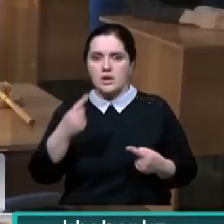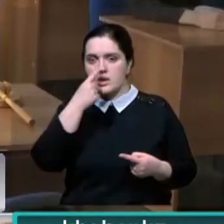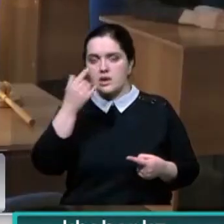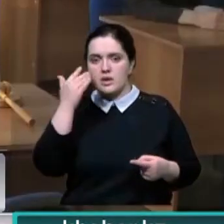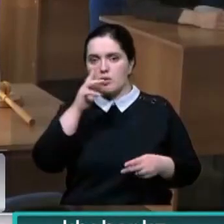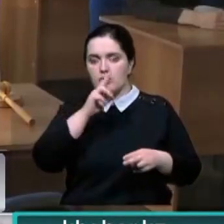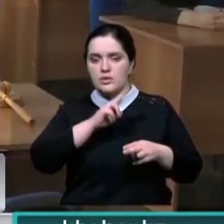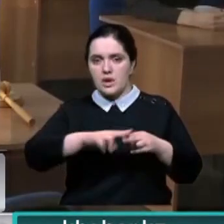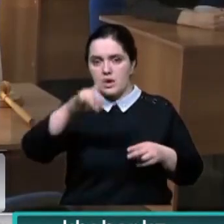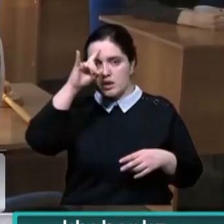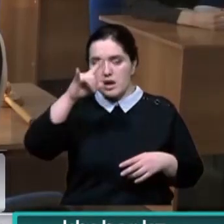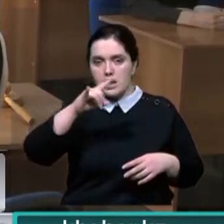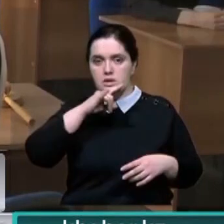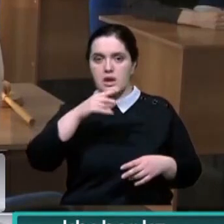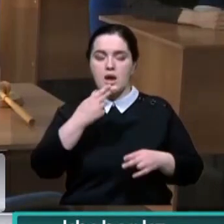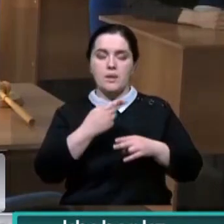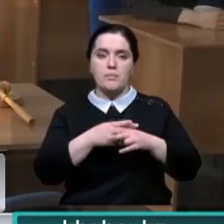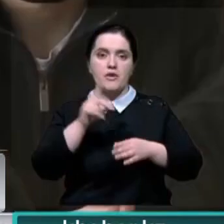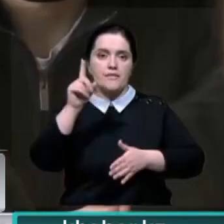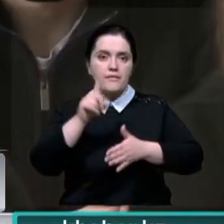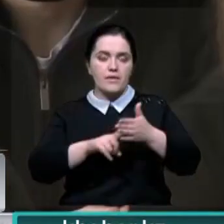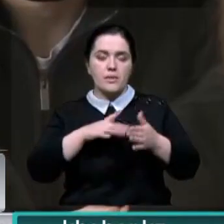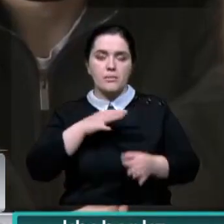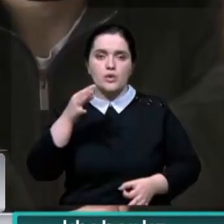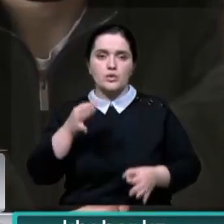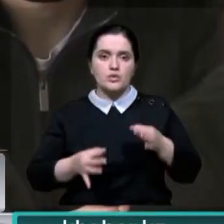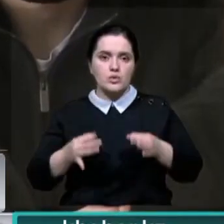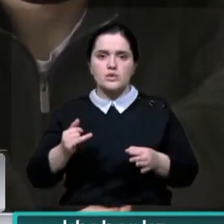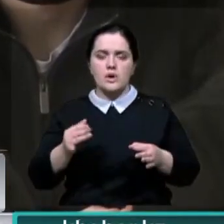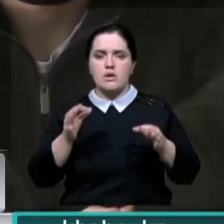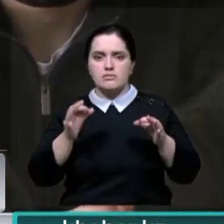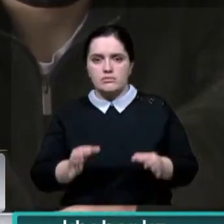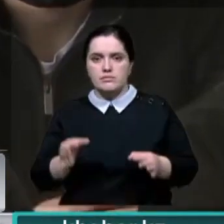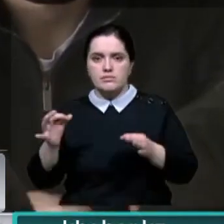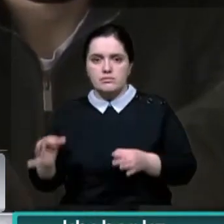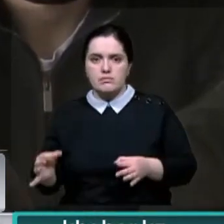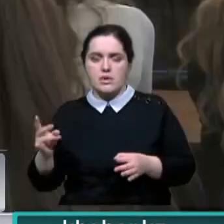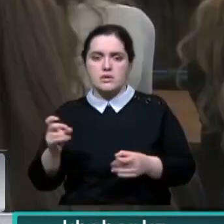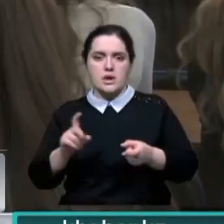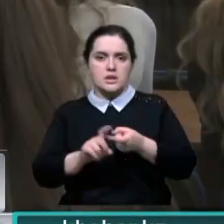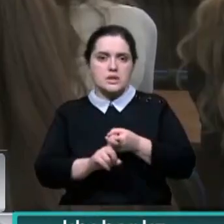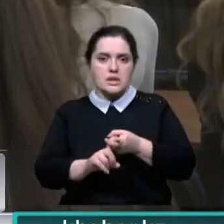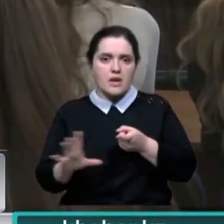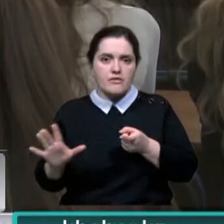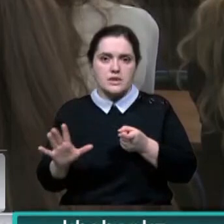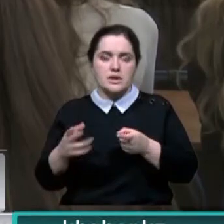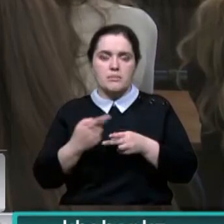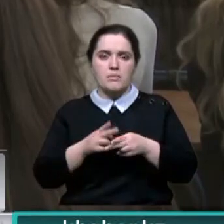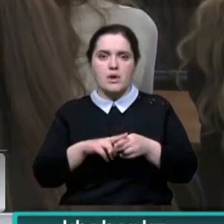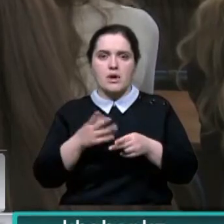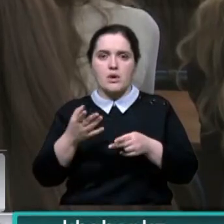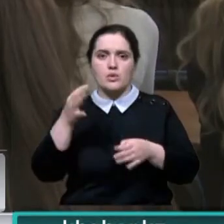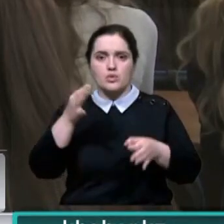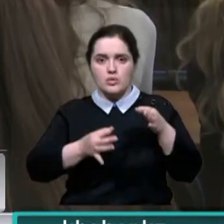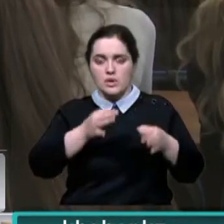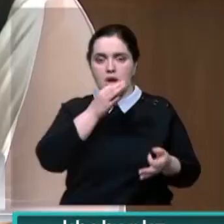утраченной казахстанцами веры в верховенство закона, в справедливые вердикты вне зависимости от связи и положения в обществе, истцов и